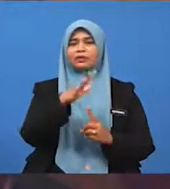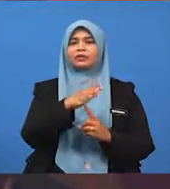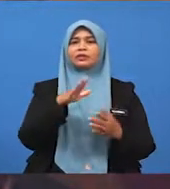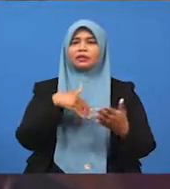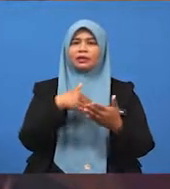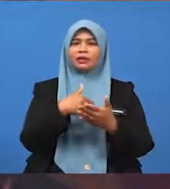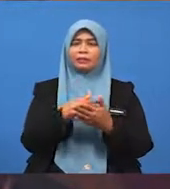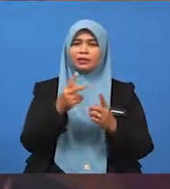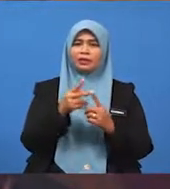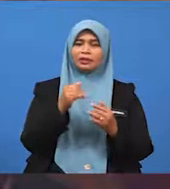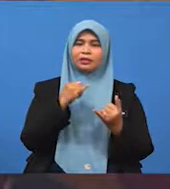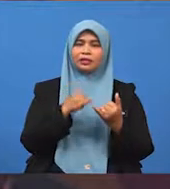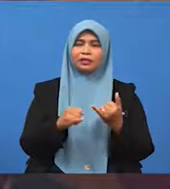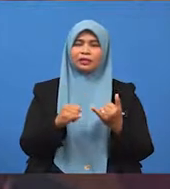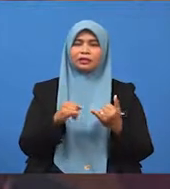di dalam Al-Quran.